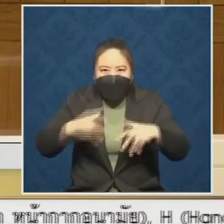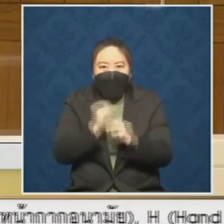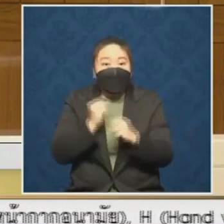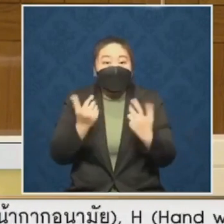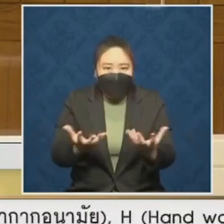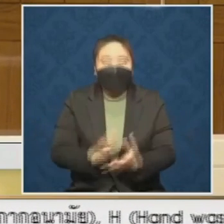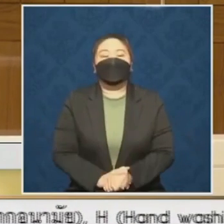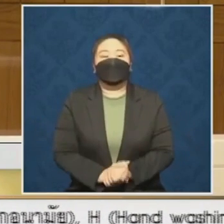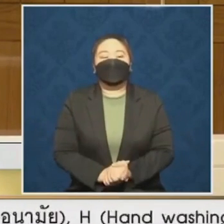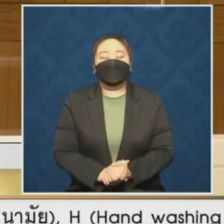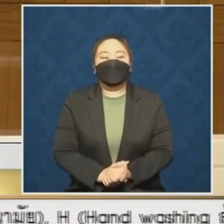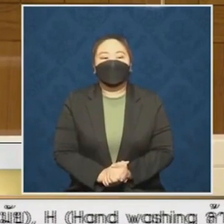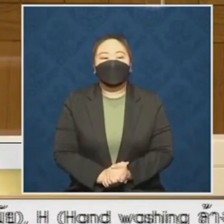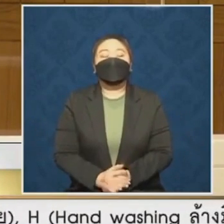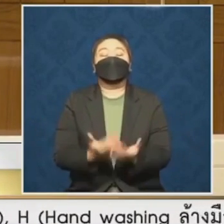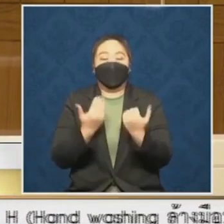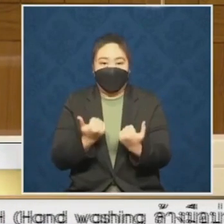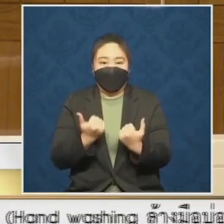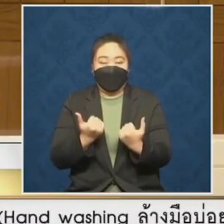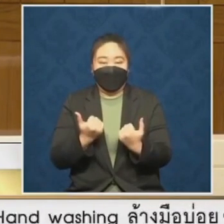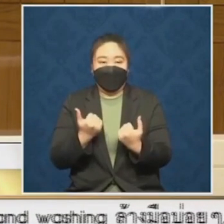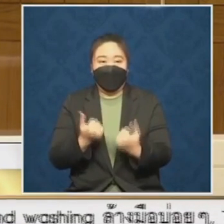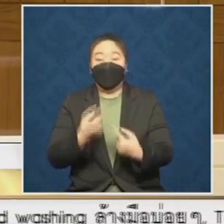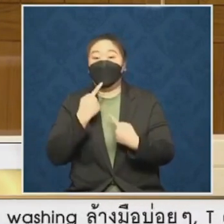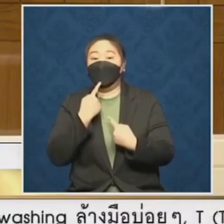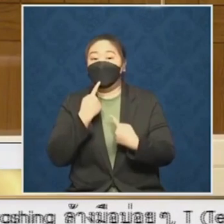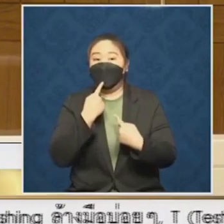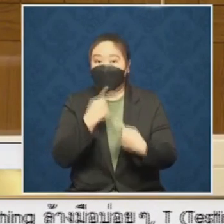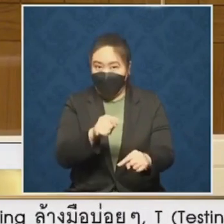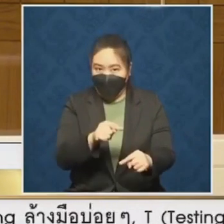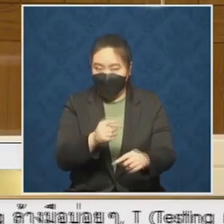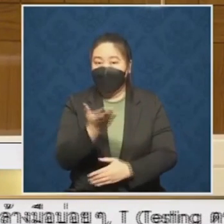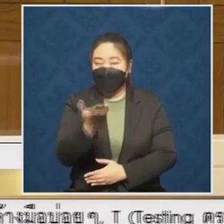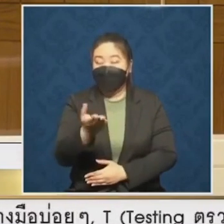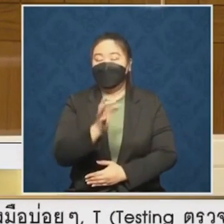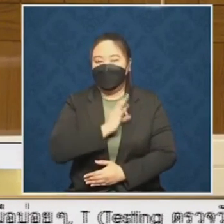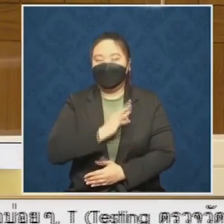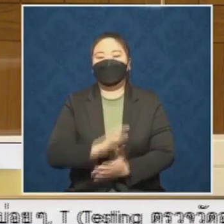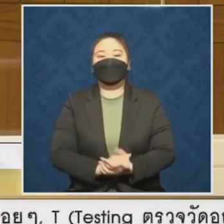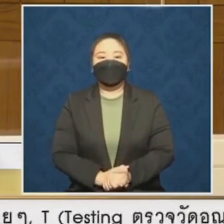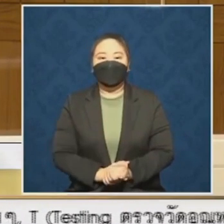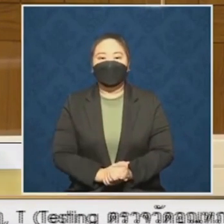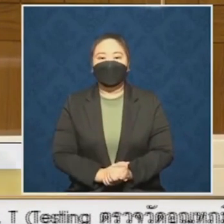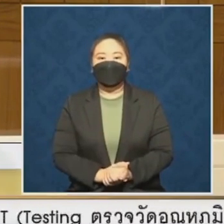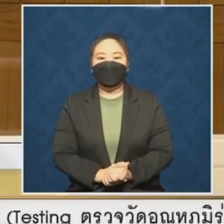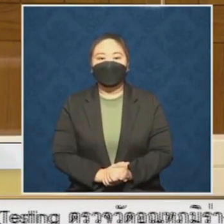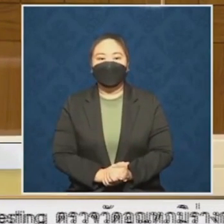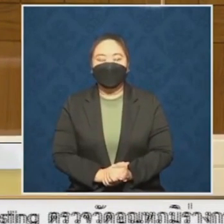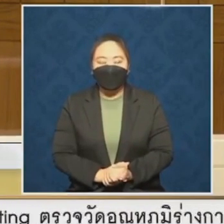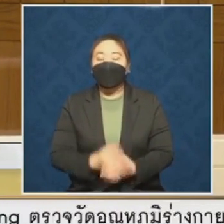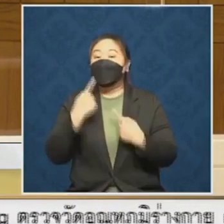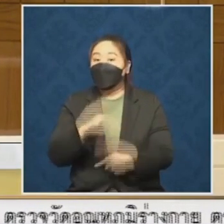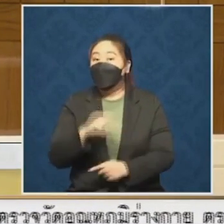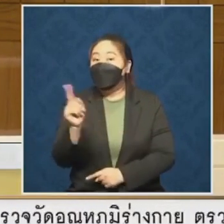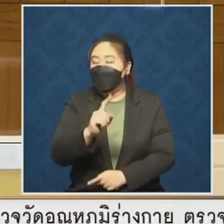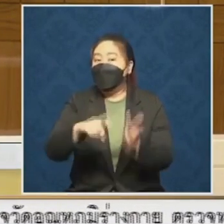ออย่าตอบกระทูของท่านสมาชิกดังนี้นะครับคำตอบวคือ